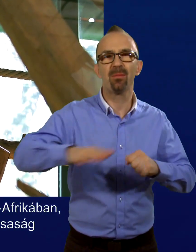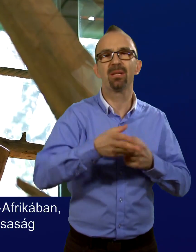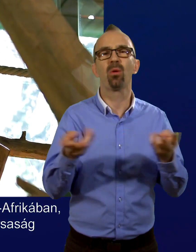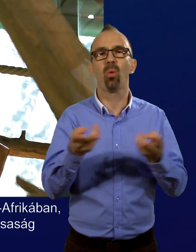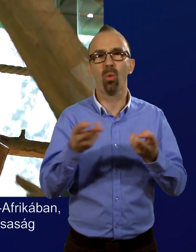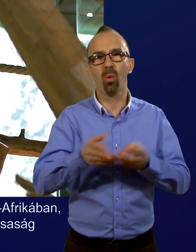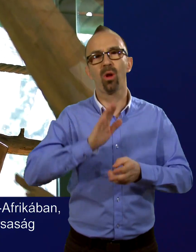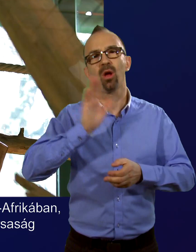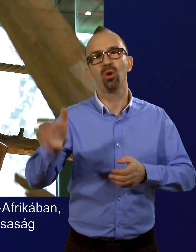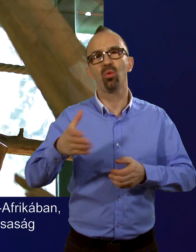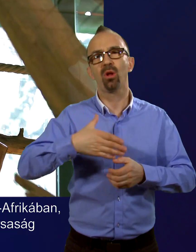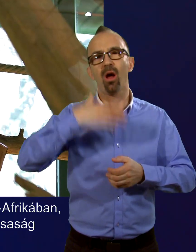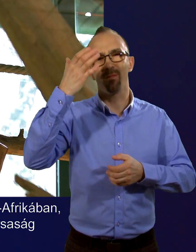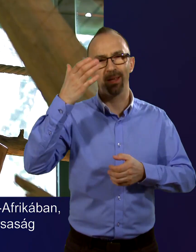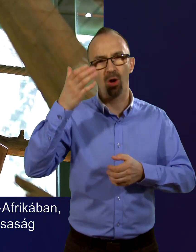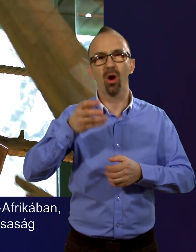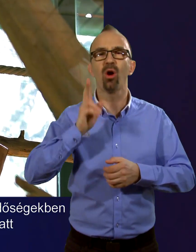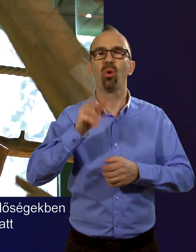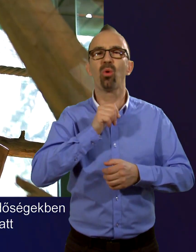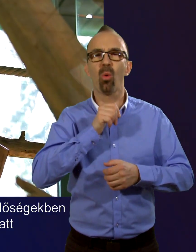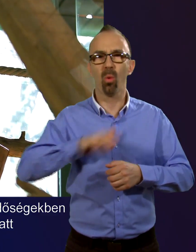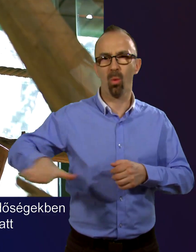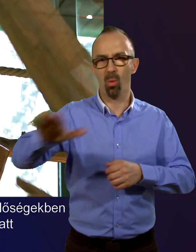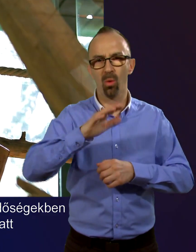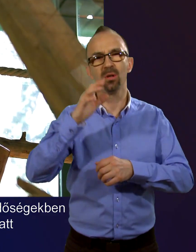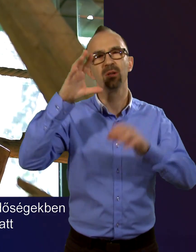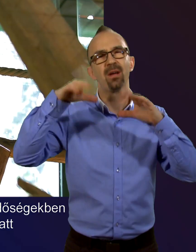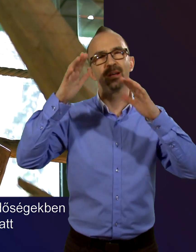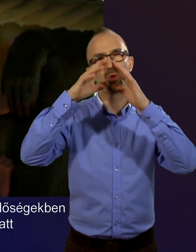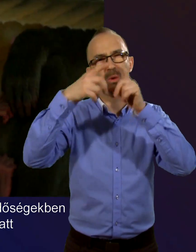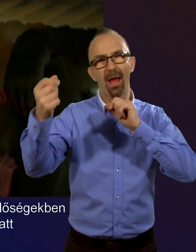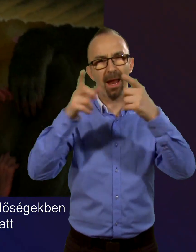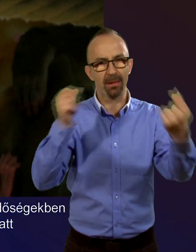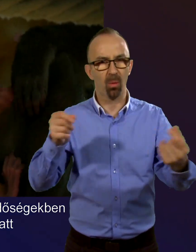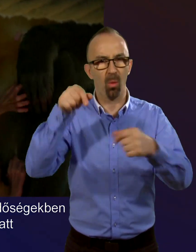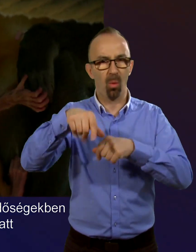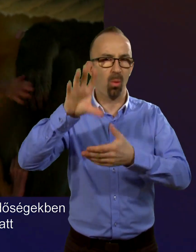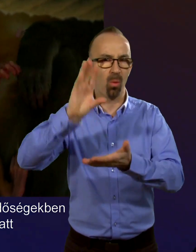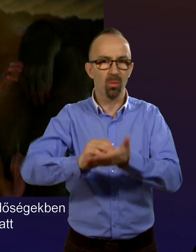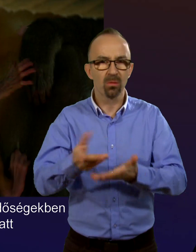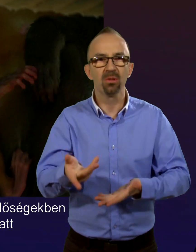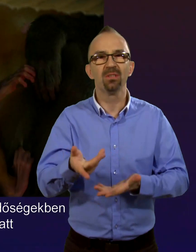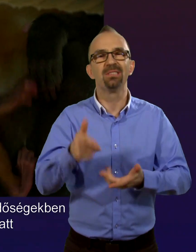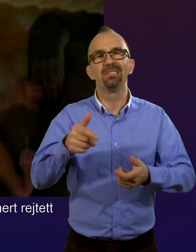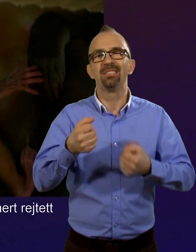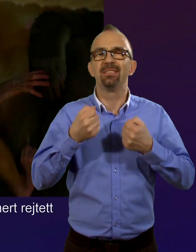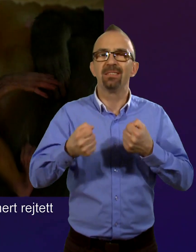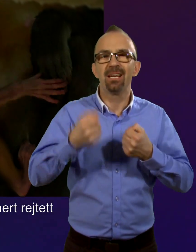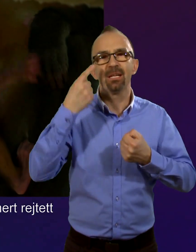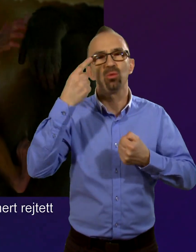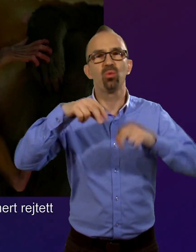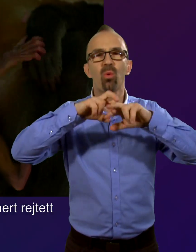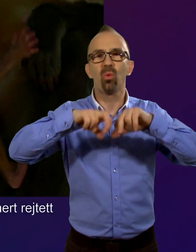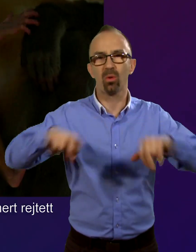ők Nyugat-Afrikában, főleg a Kongói Demokratikus Köztársaság területén, az ottani esőerdőkben, sűrű erdőségekben élnek, és éppen az élőhelyük miatt nagyon